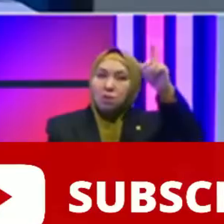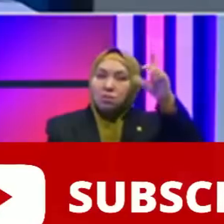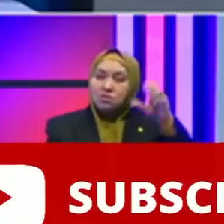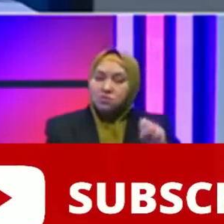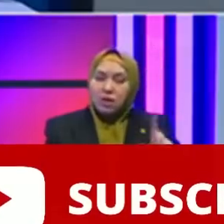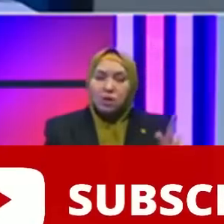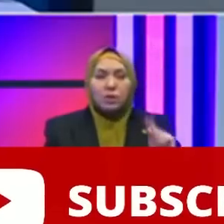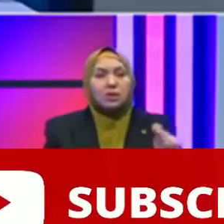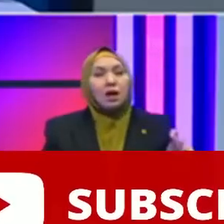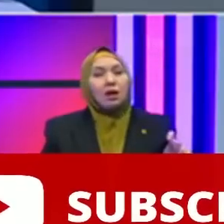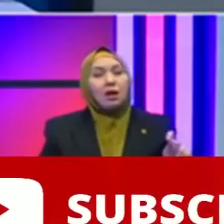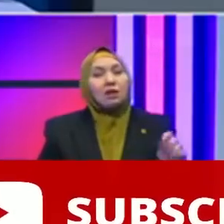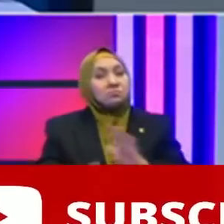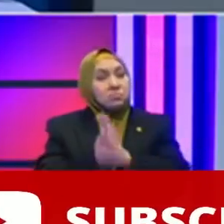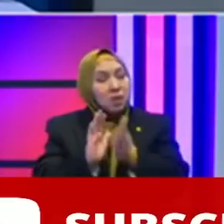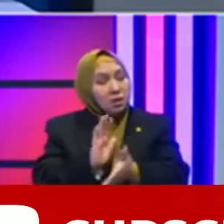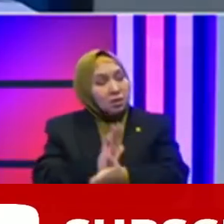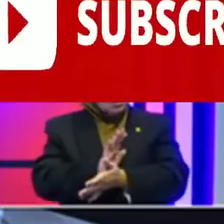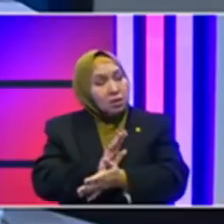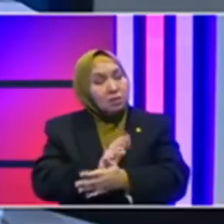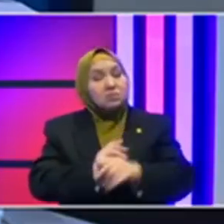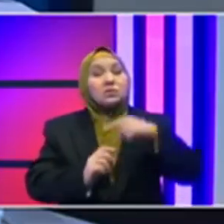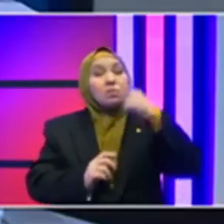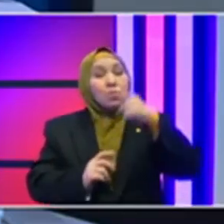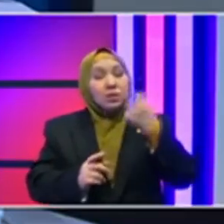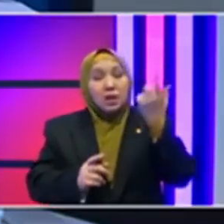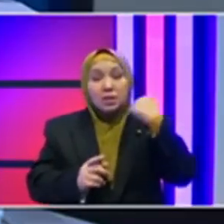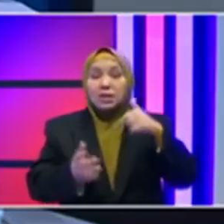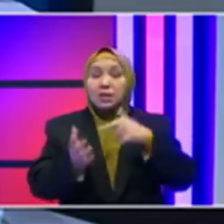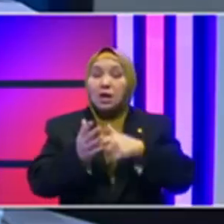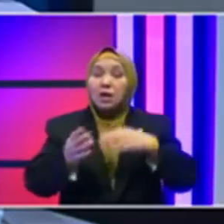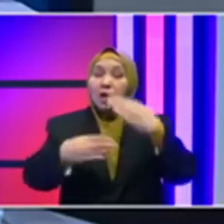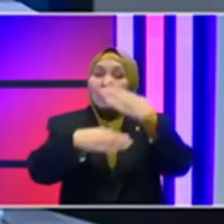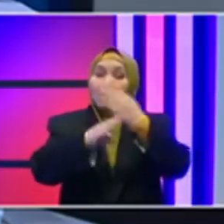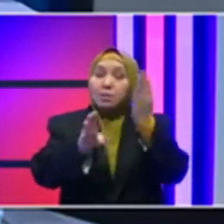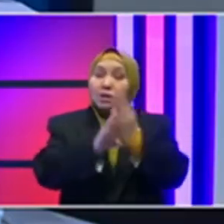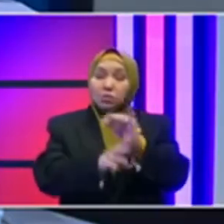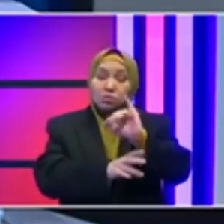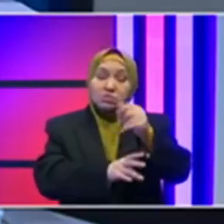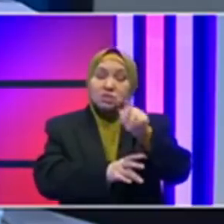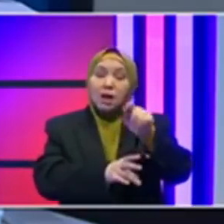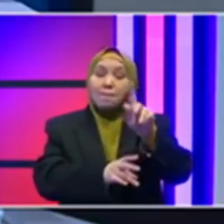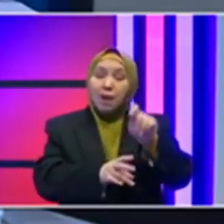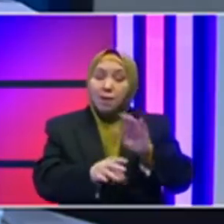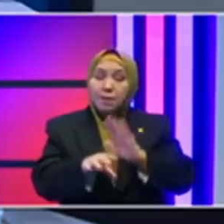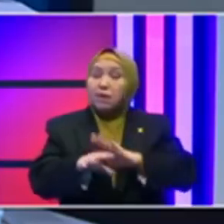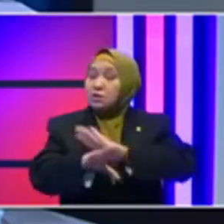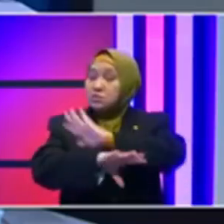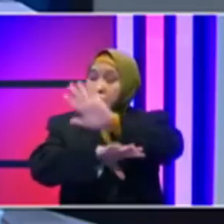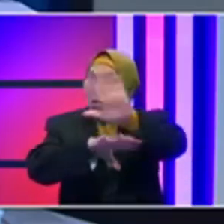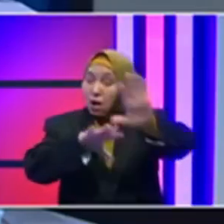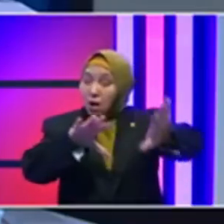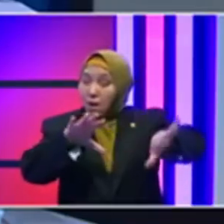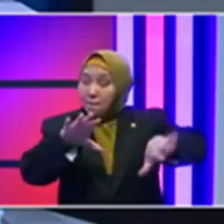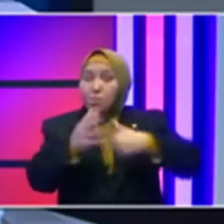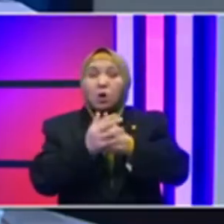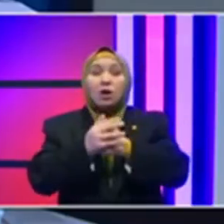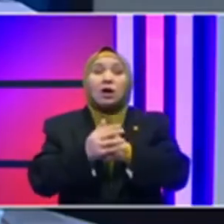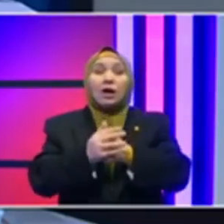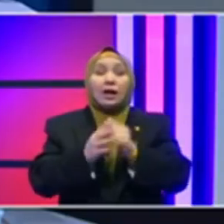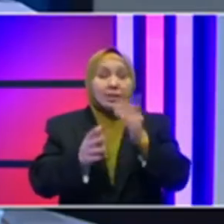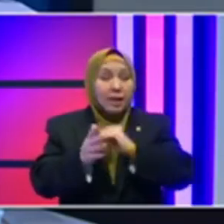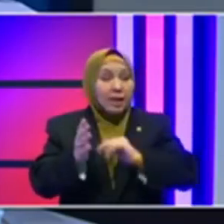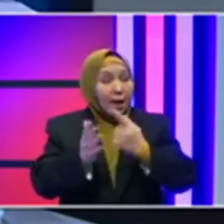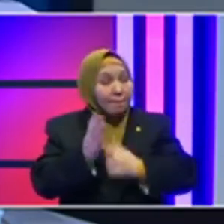wa ta'ala jadi sebagaimana yang disebutkan tadi ini adalah bentuk jama'ah kepada semua mereka kemudian